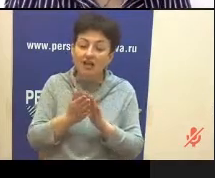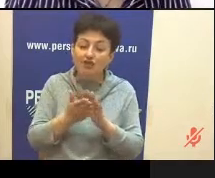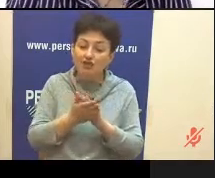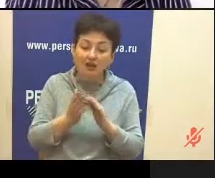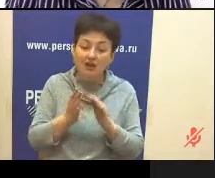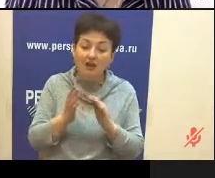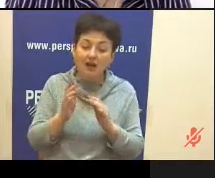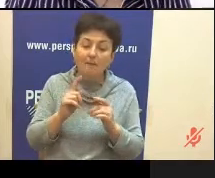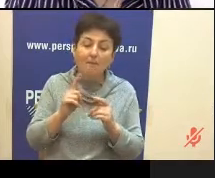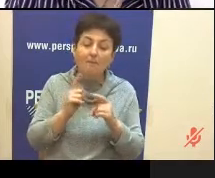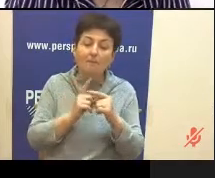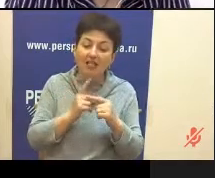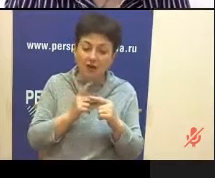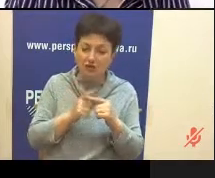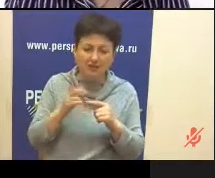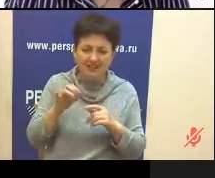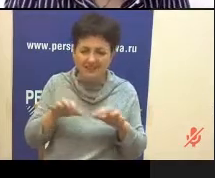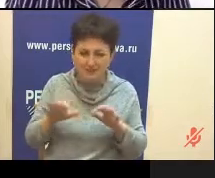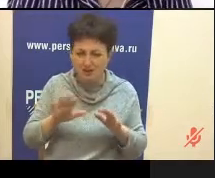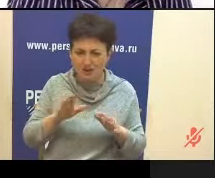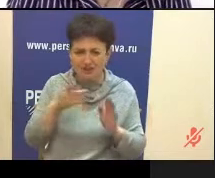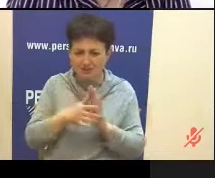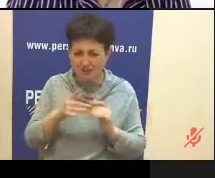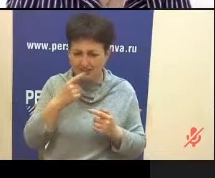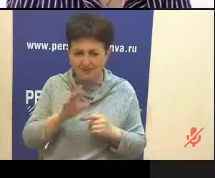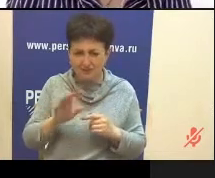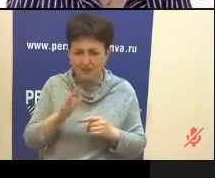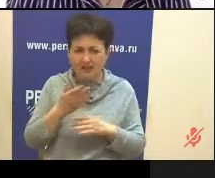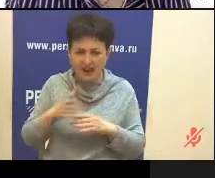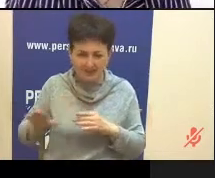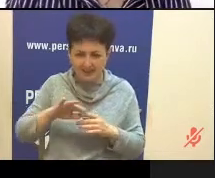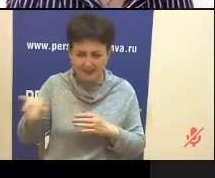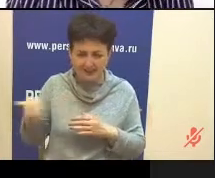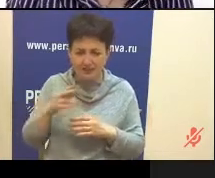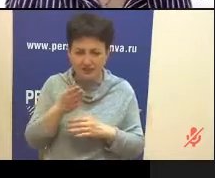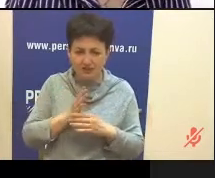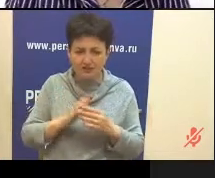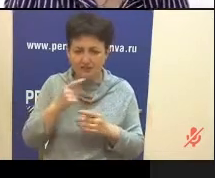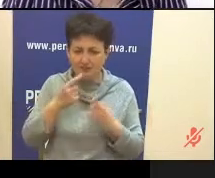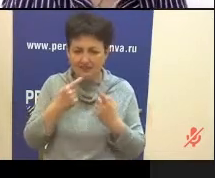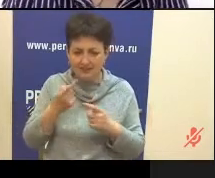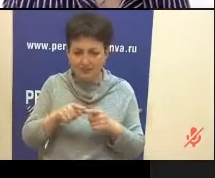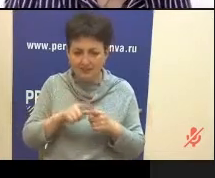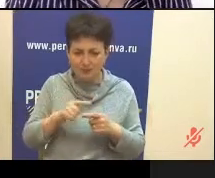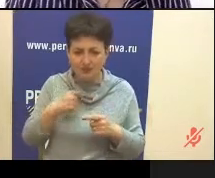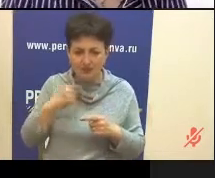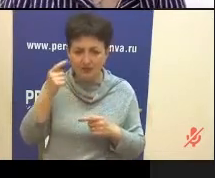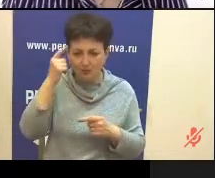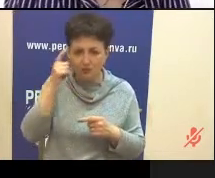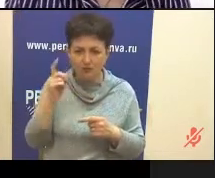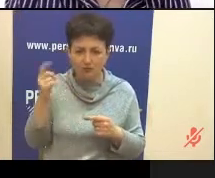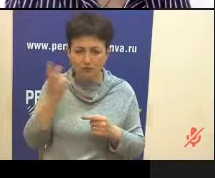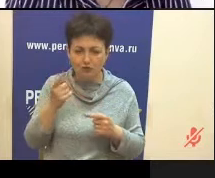брендинг, не про вопрос мошенничества, непрозрачности, недоверия. Это отдельная часть беседы, которую, я думаю, нужно